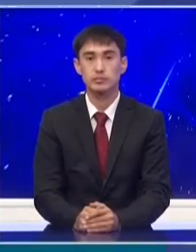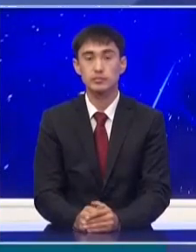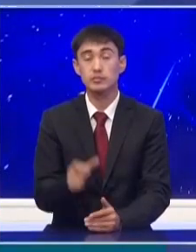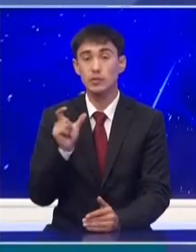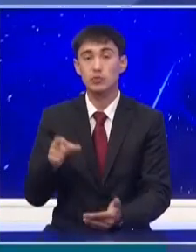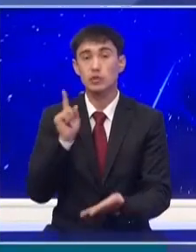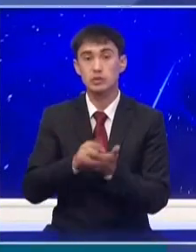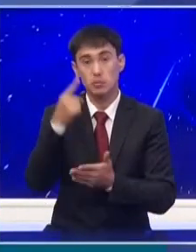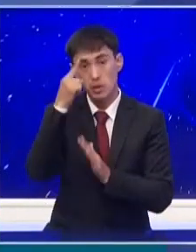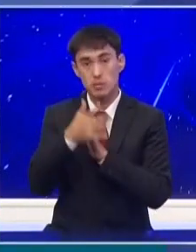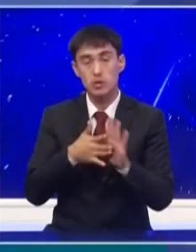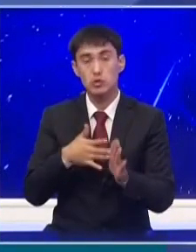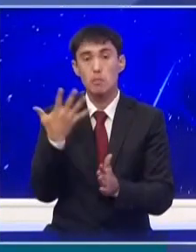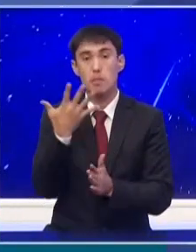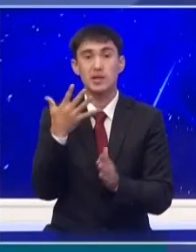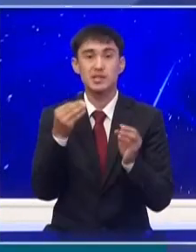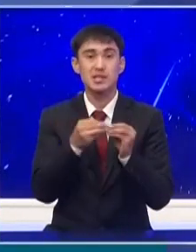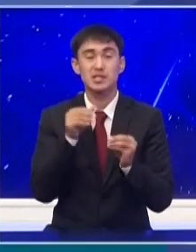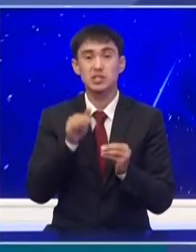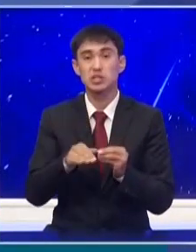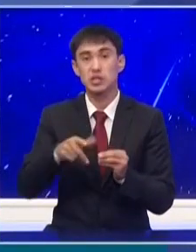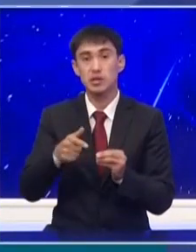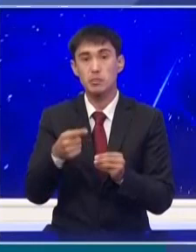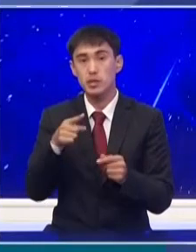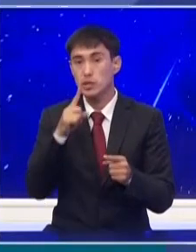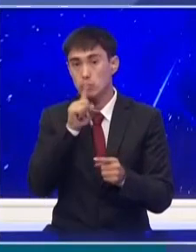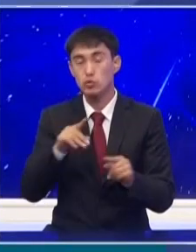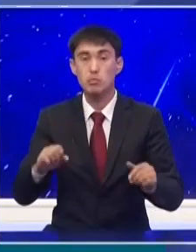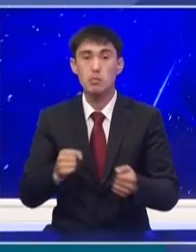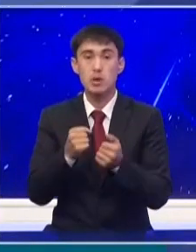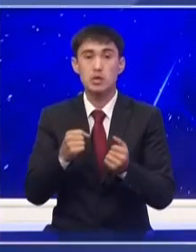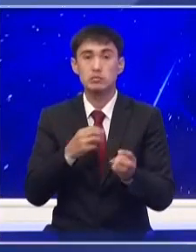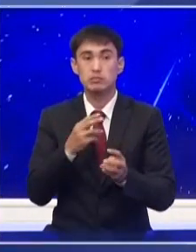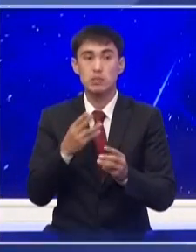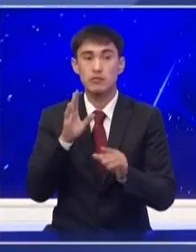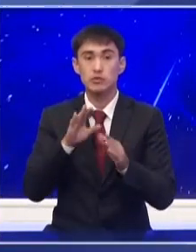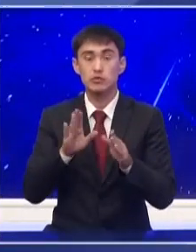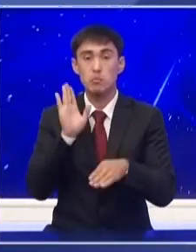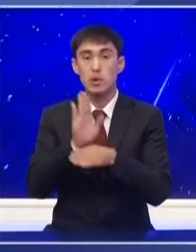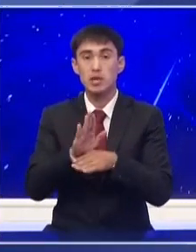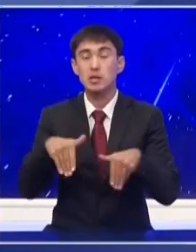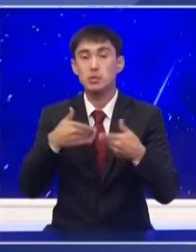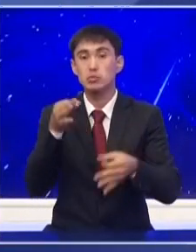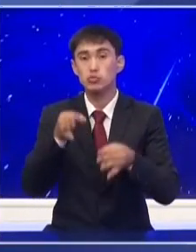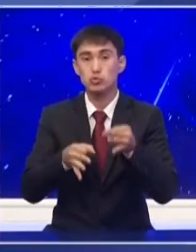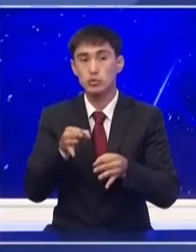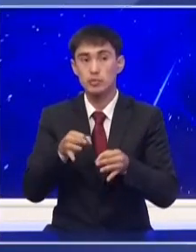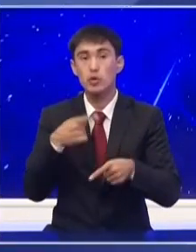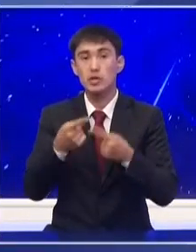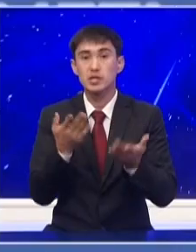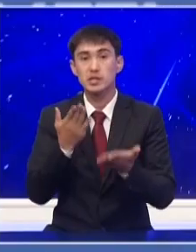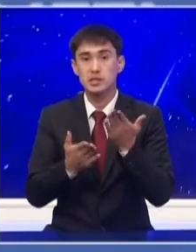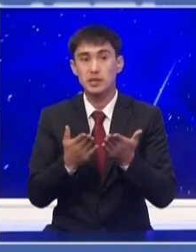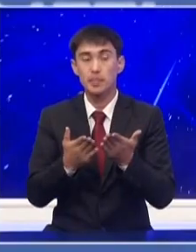Люди должны понимать, что ради 5-10 тенге мы не будем поднимать шум. Мы выносим приказ и обращаемся к судебным приставам только в том